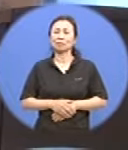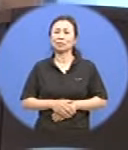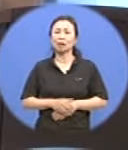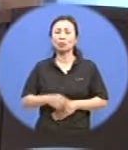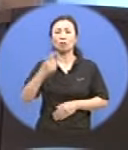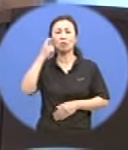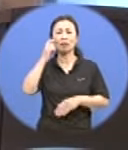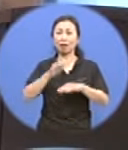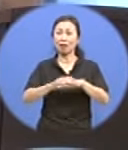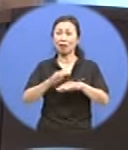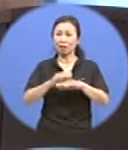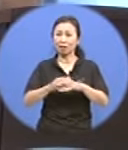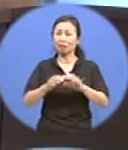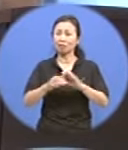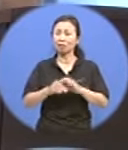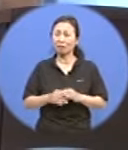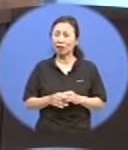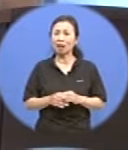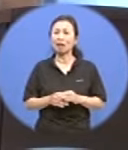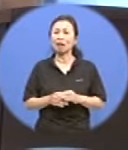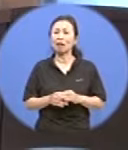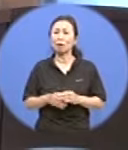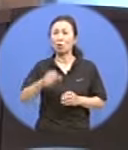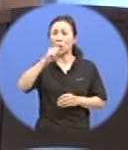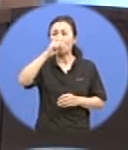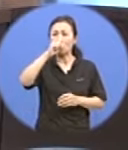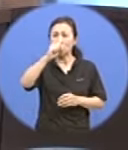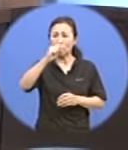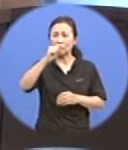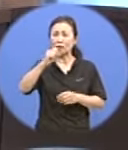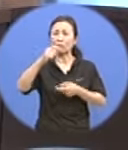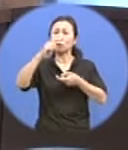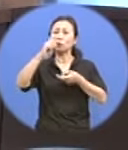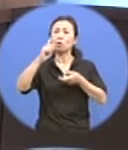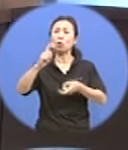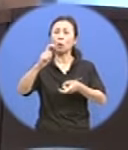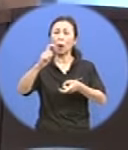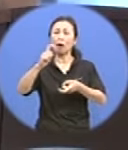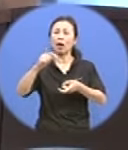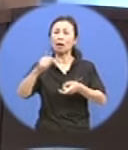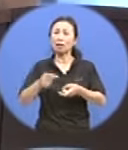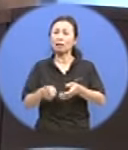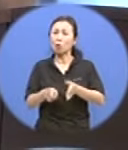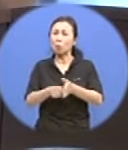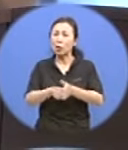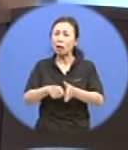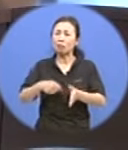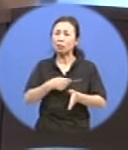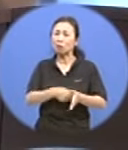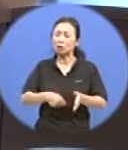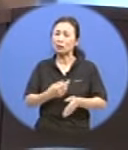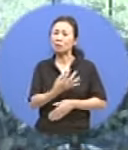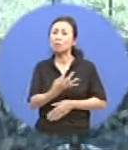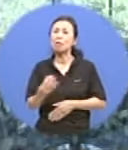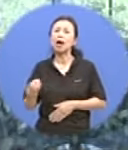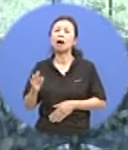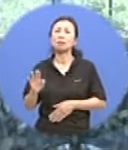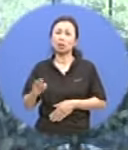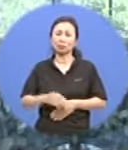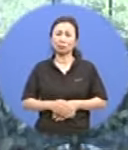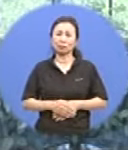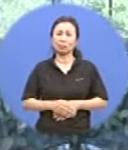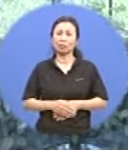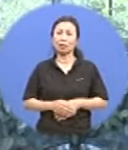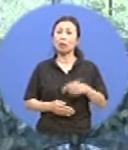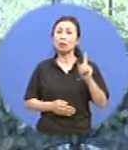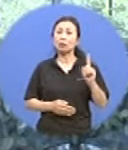タンスから考えますとね、この良きという言葉に込められた思いというのは結構たくさんありまして、一つはやっぱり社